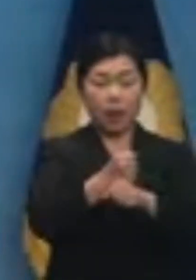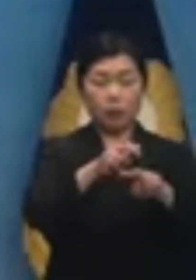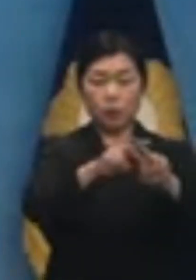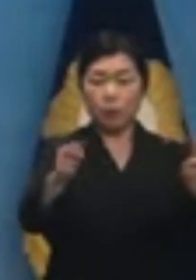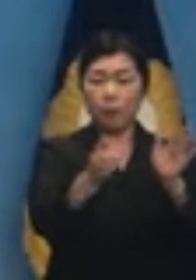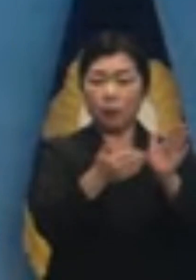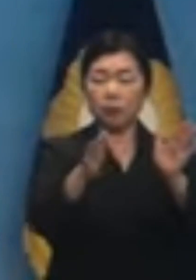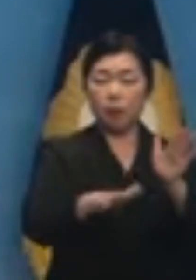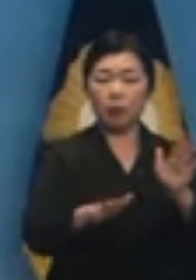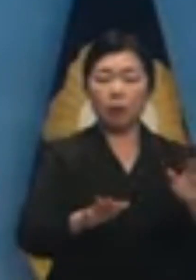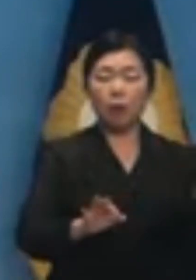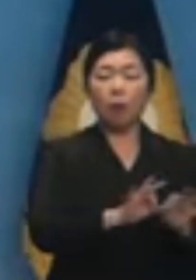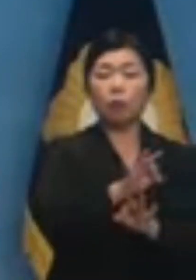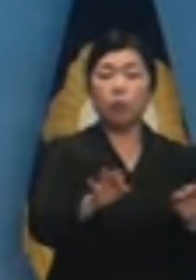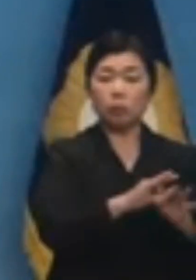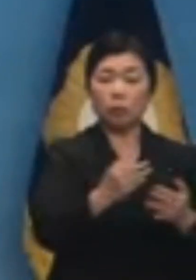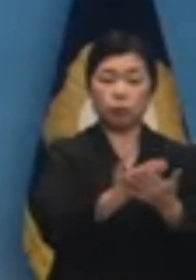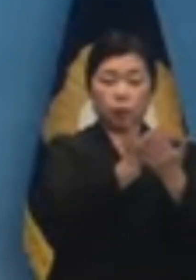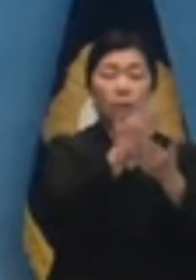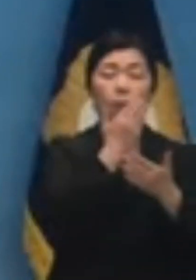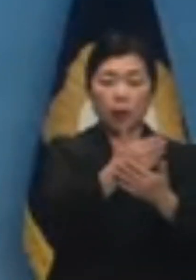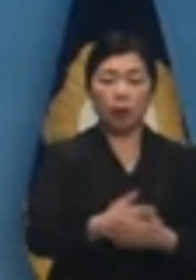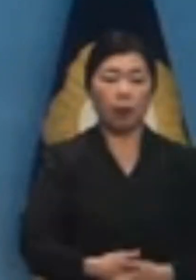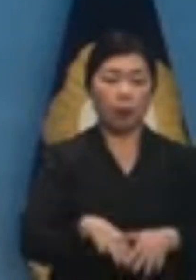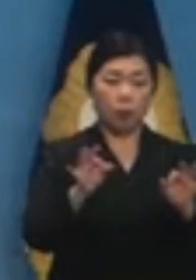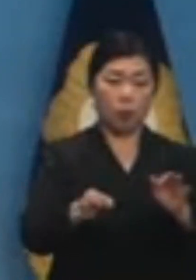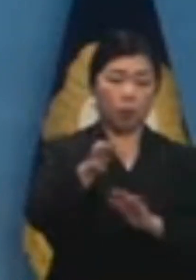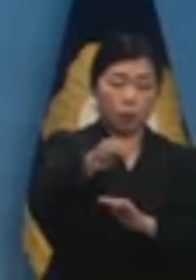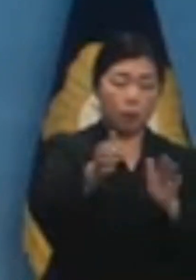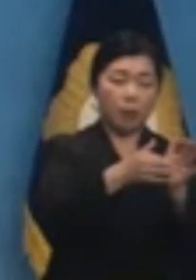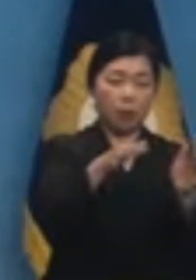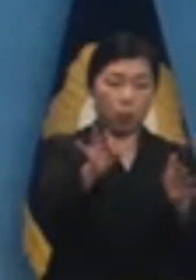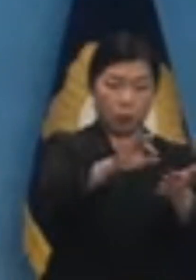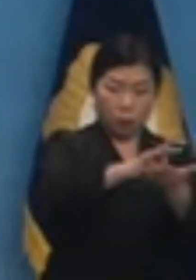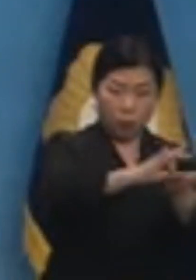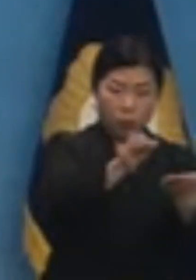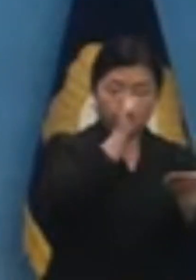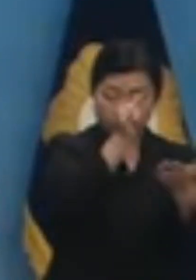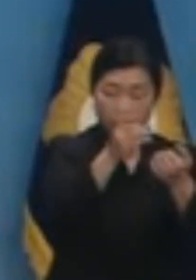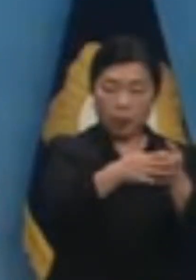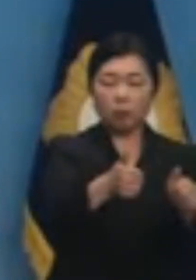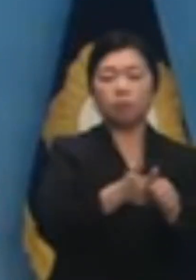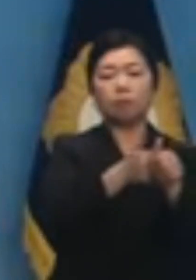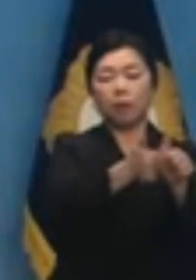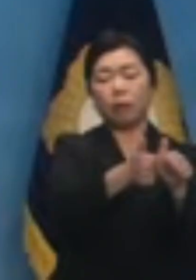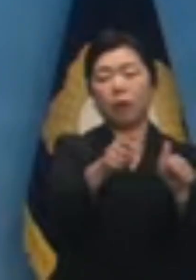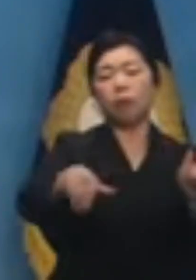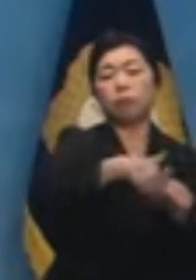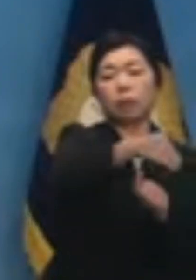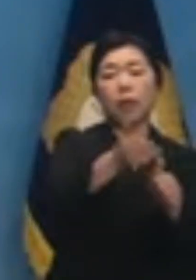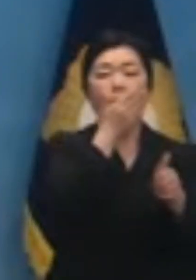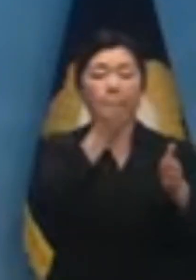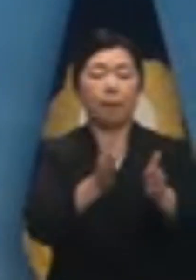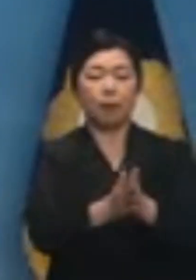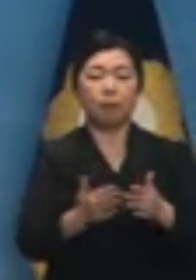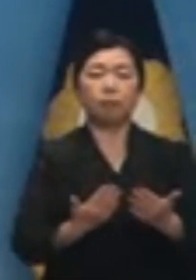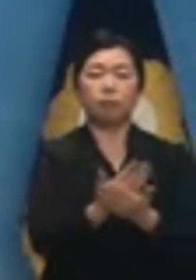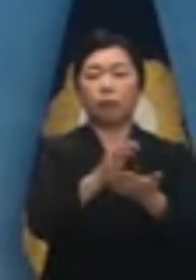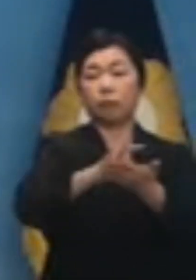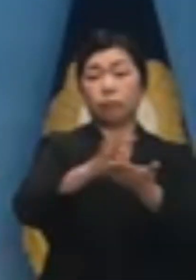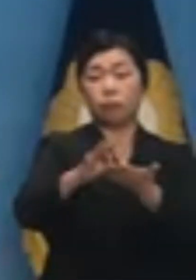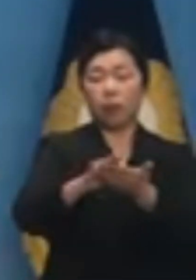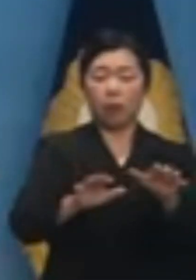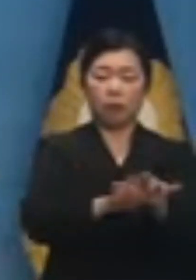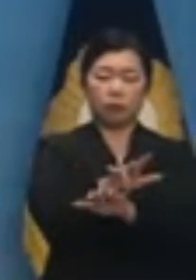있습니다. 승수효과에 따라 돈이 회전하면서 한계 소비 성향에 비례하여 GDP 규모가